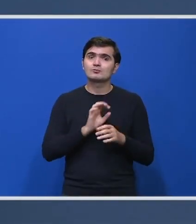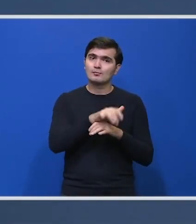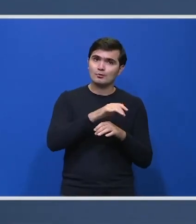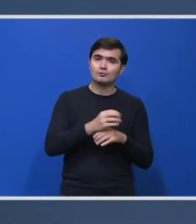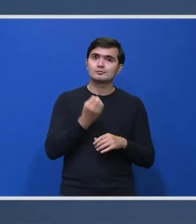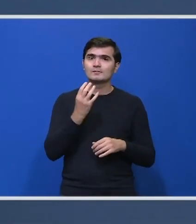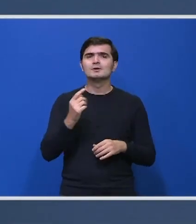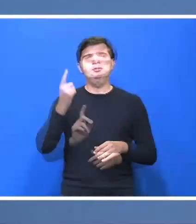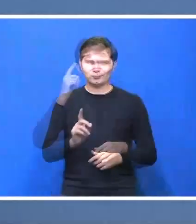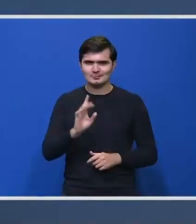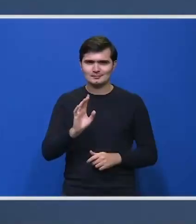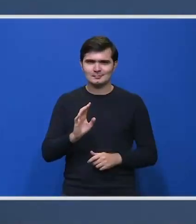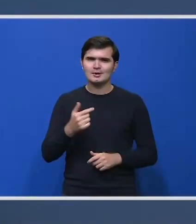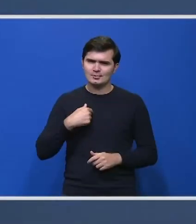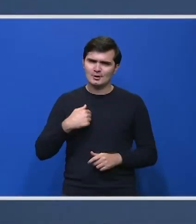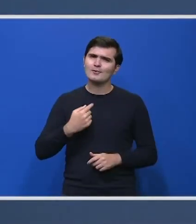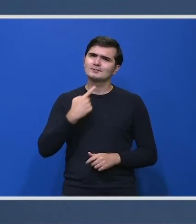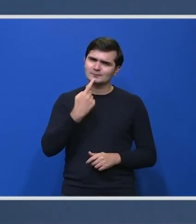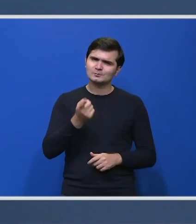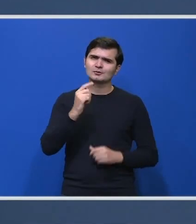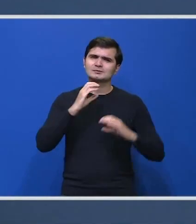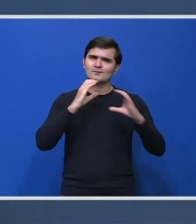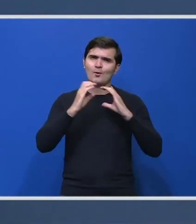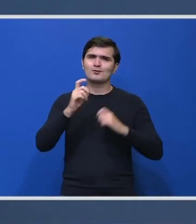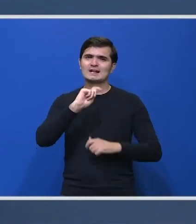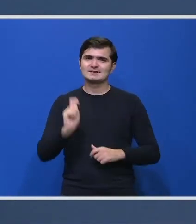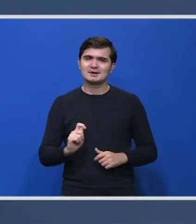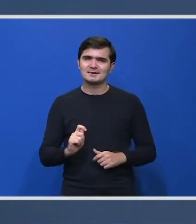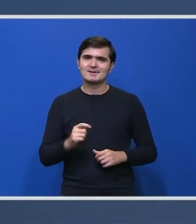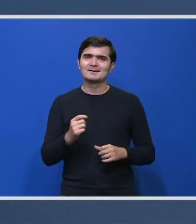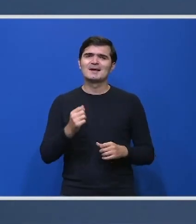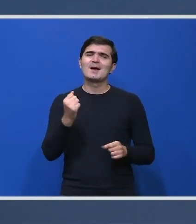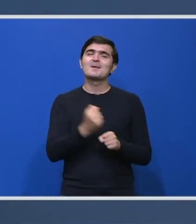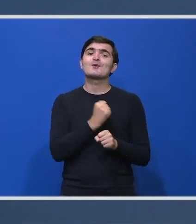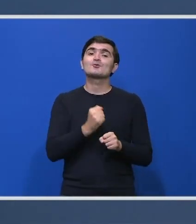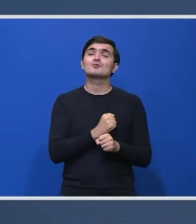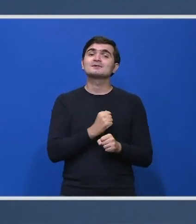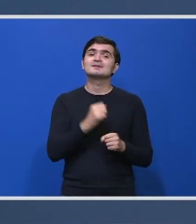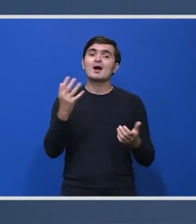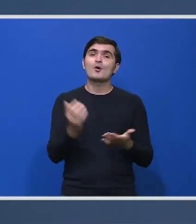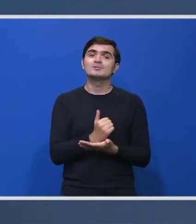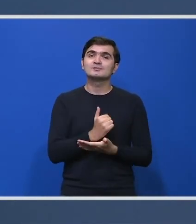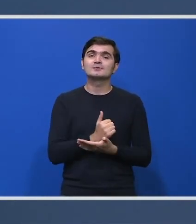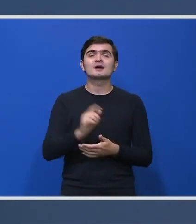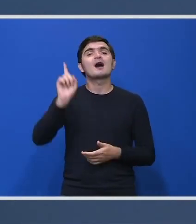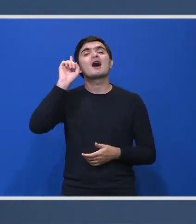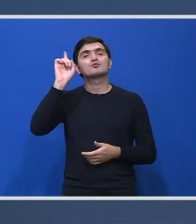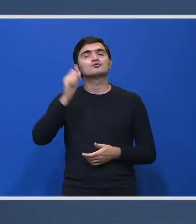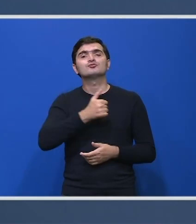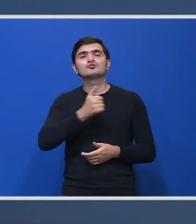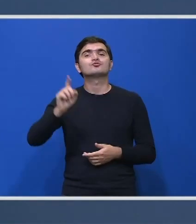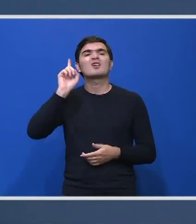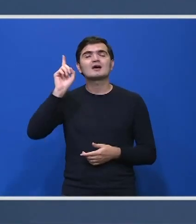Da, o știu exact, dar nu spun. Voi spune și voi comunica țării producția care a obținut-o atunci și numai